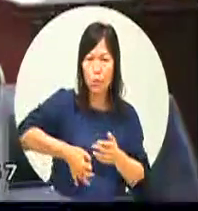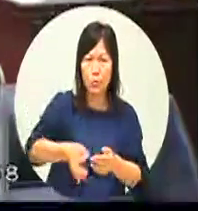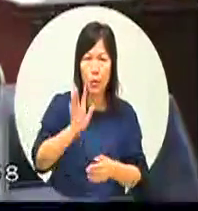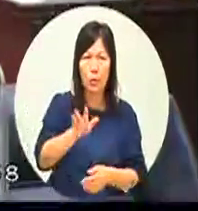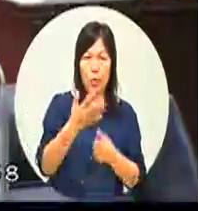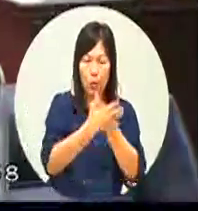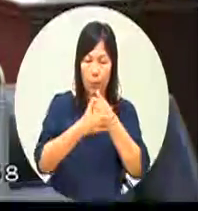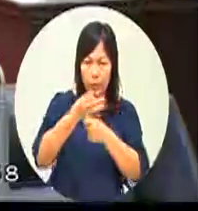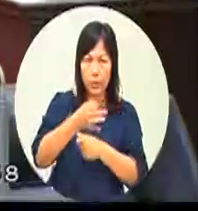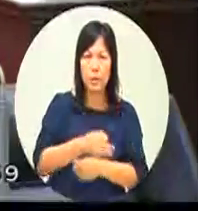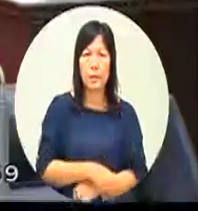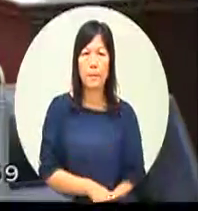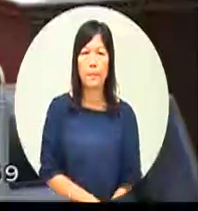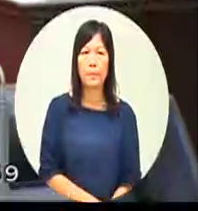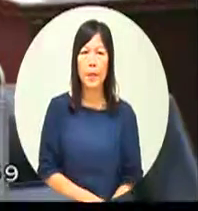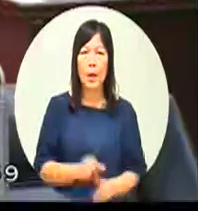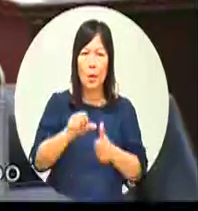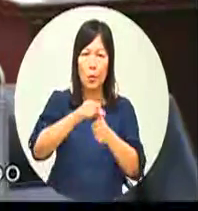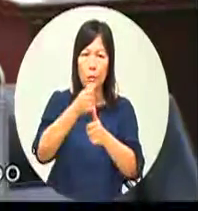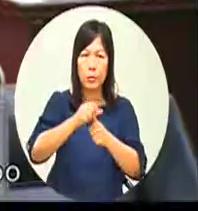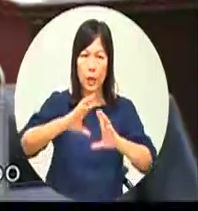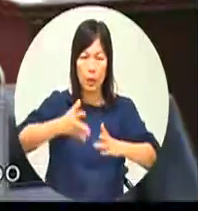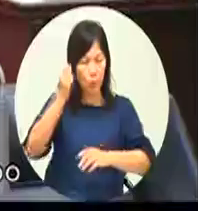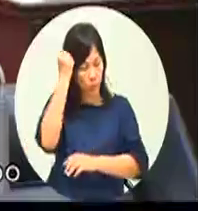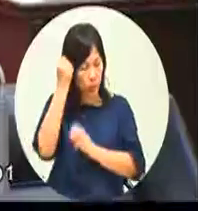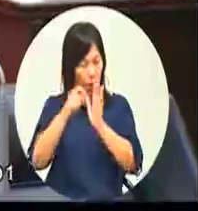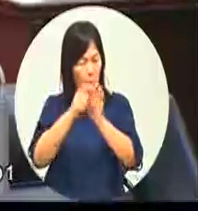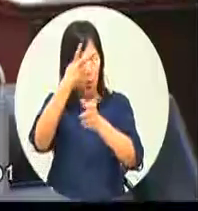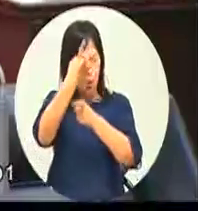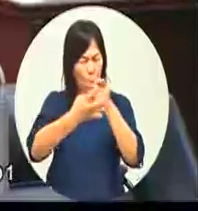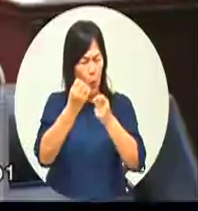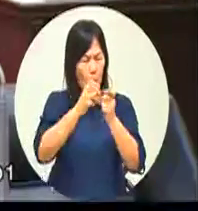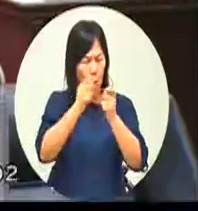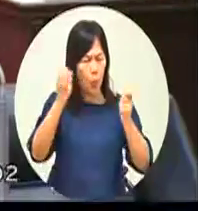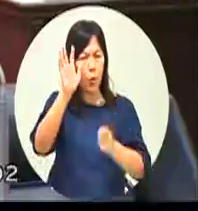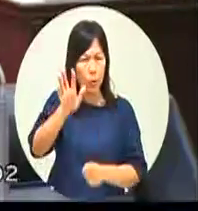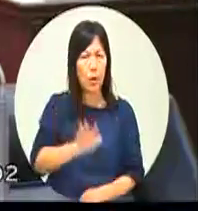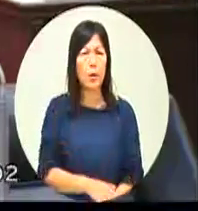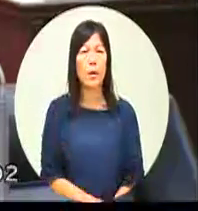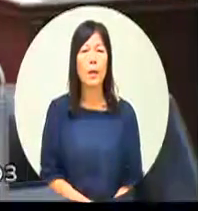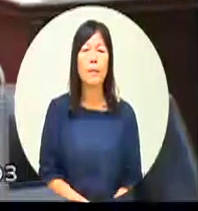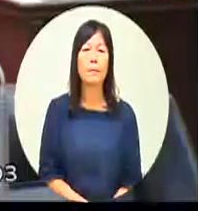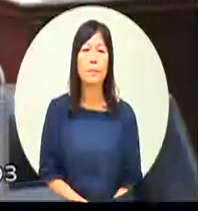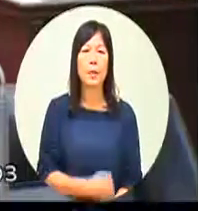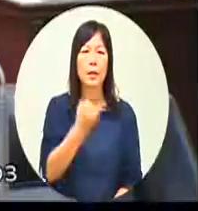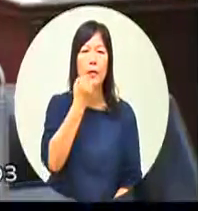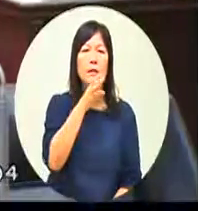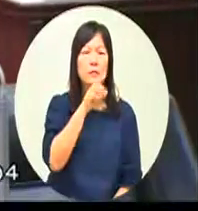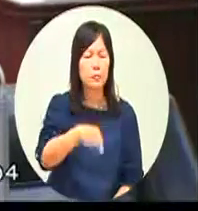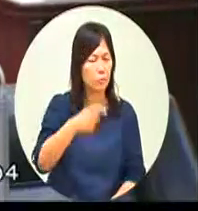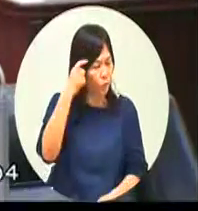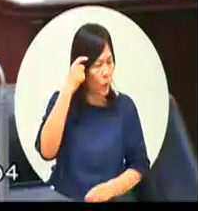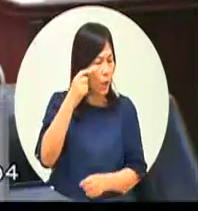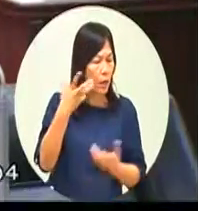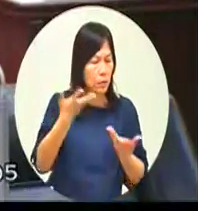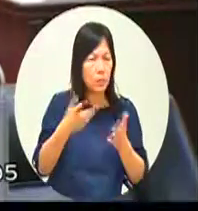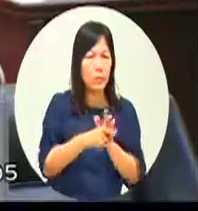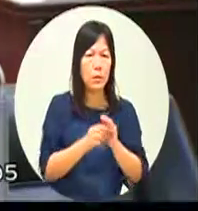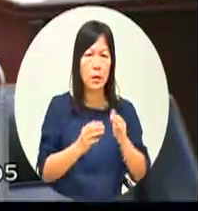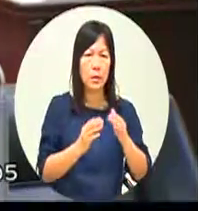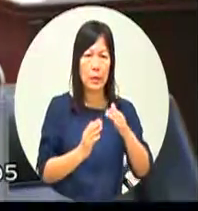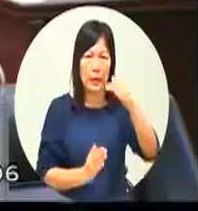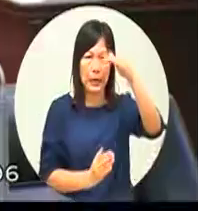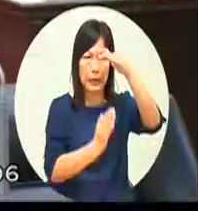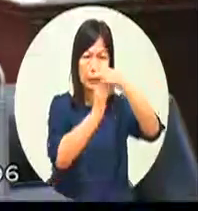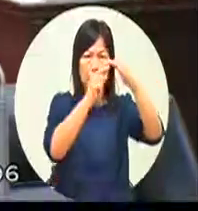为五甲国台其实基本上已经很多年了啦。我们之前碰到问题是住顶楼的住户，